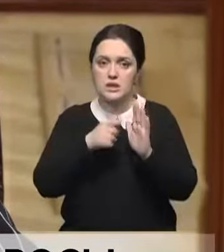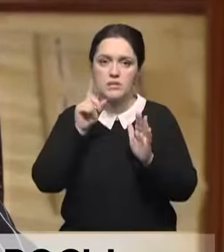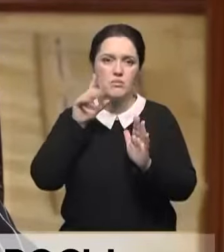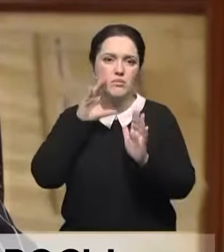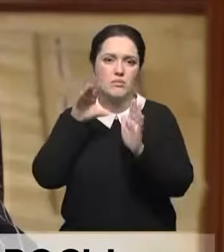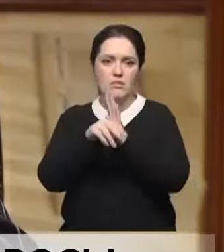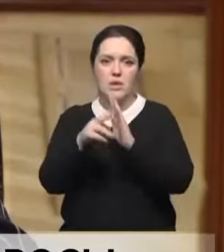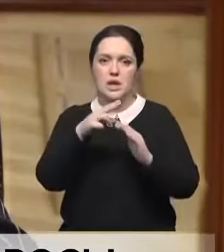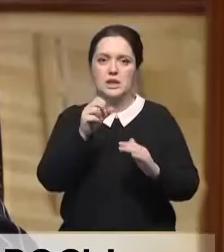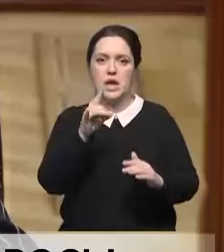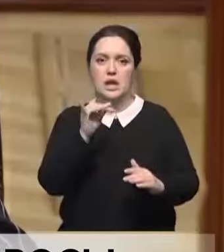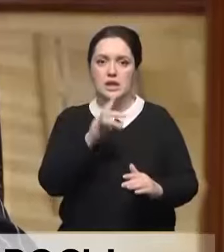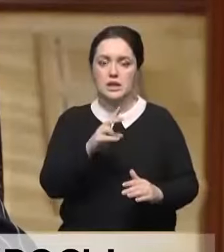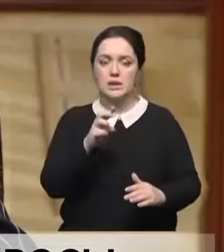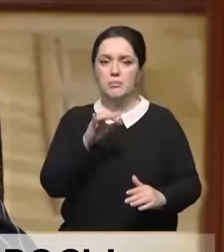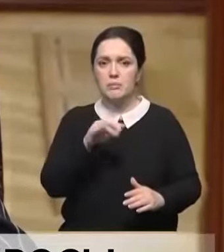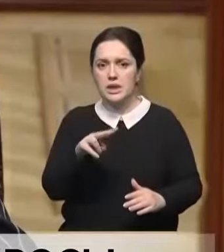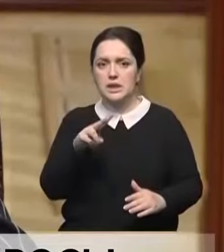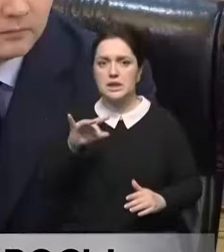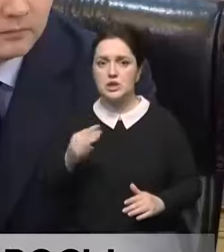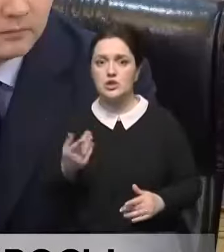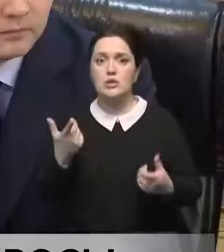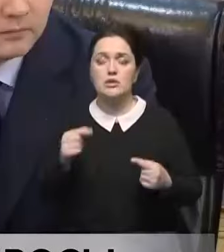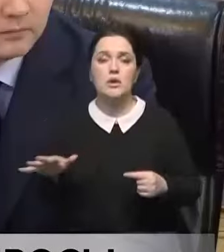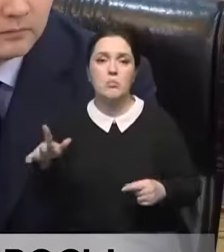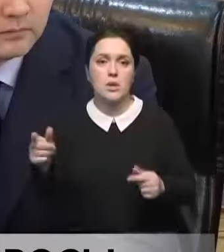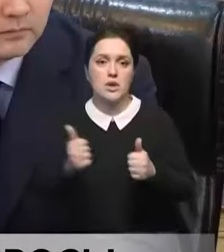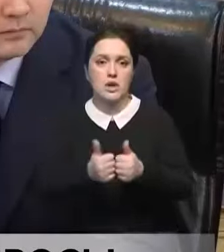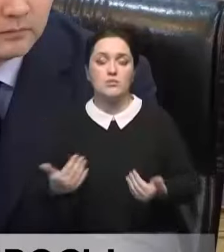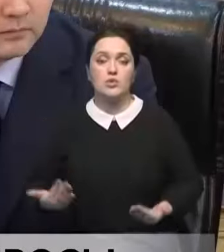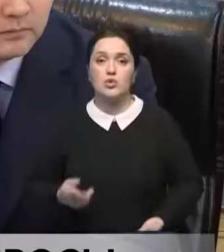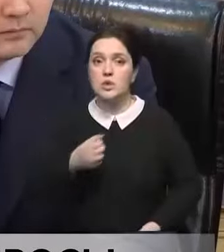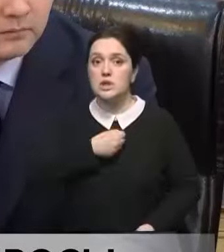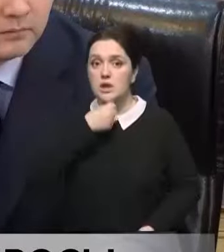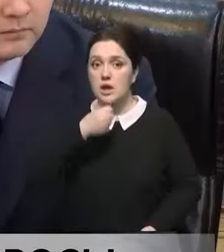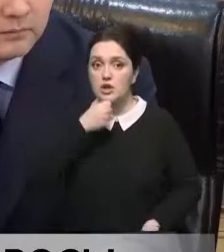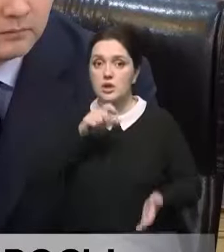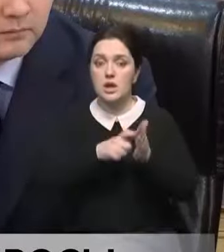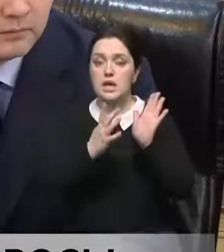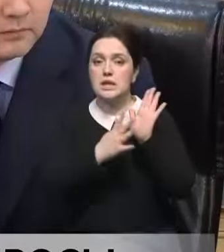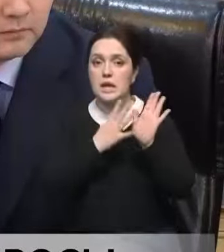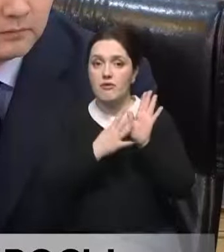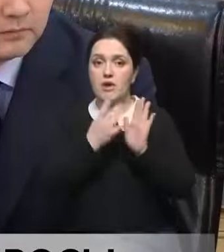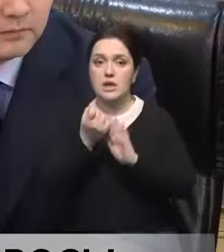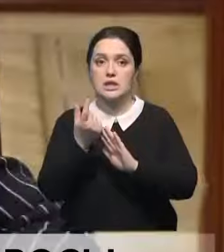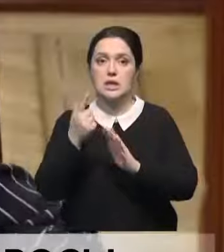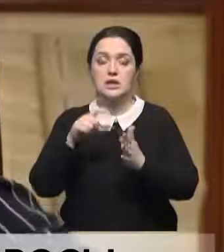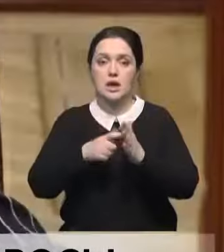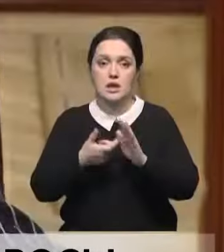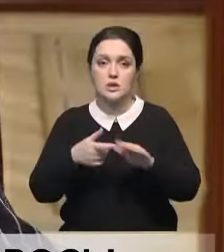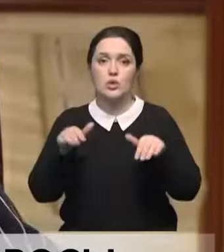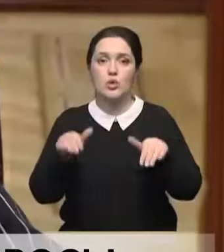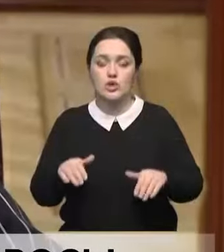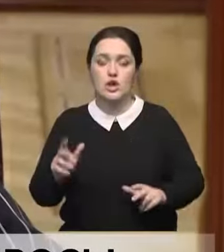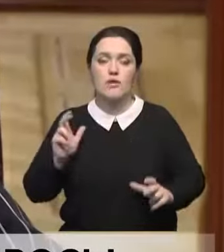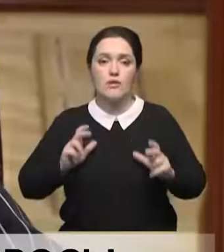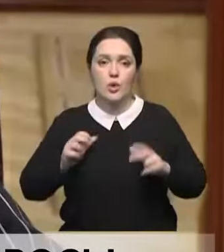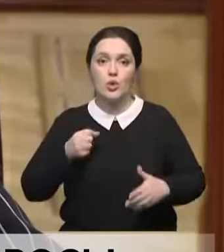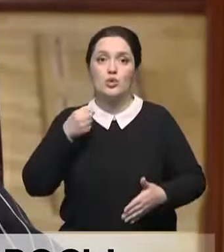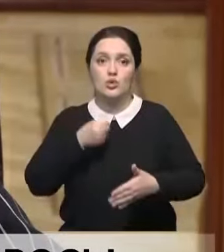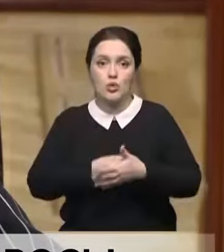Дарын, Билниш на тех территориях, где они проживают. Старшеклассников 9-11 классов разместим в колледжах, вузах. Задача до